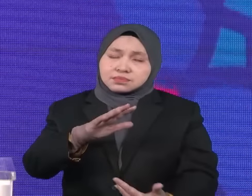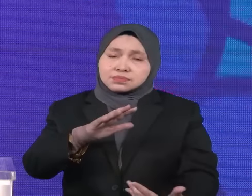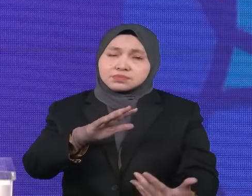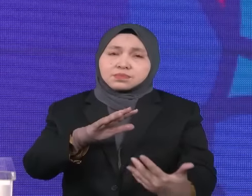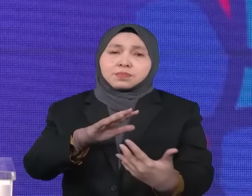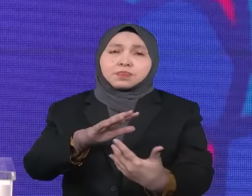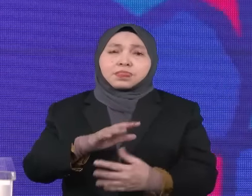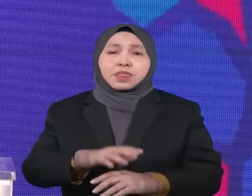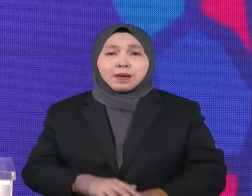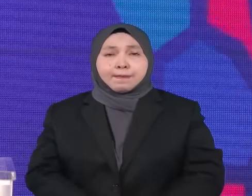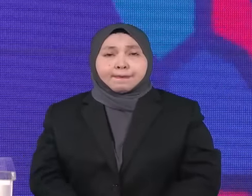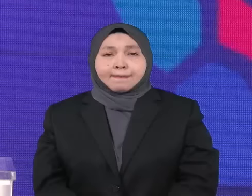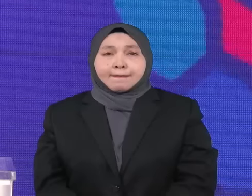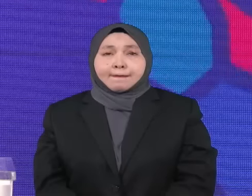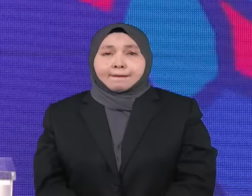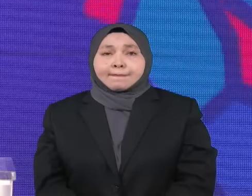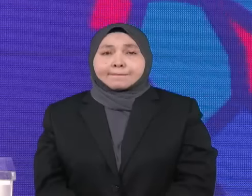النار.